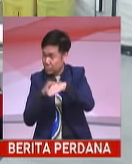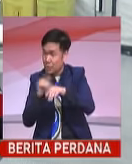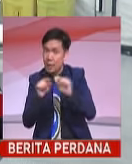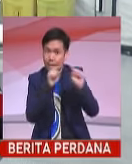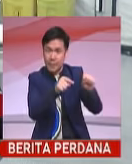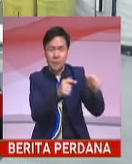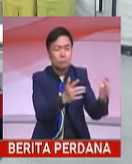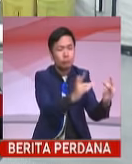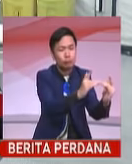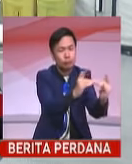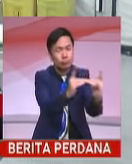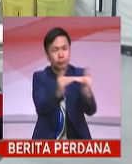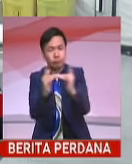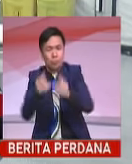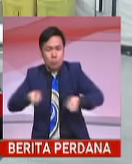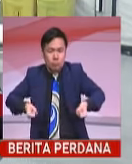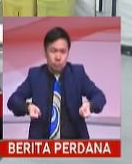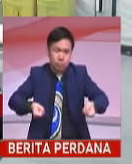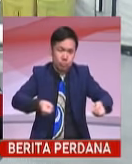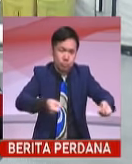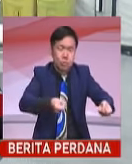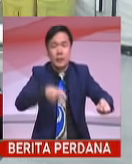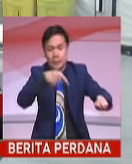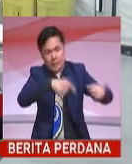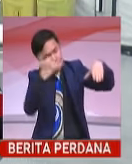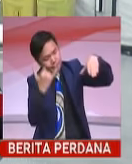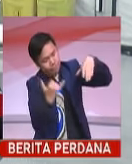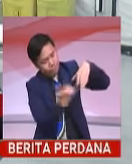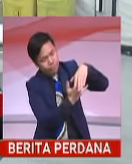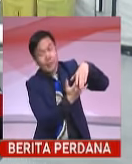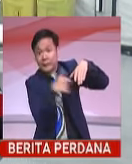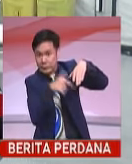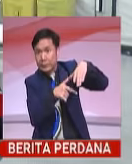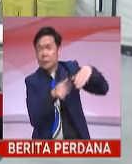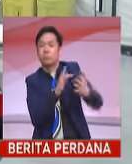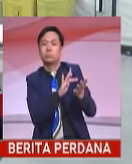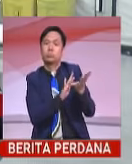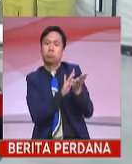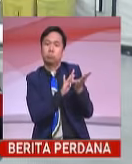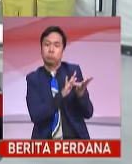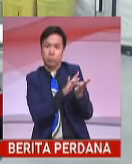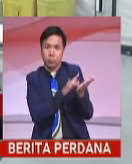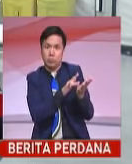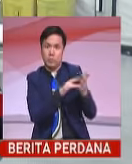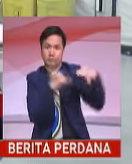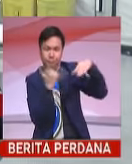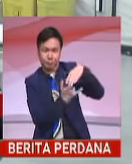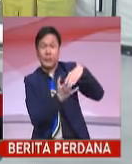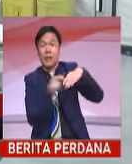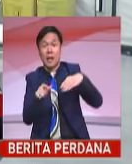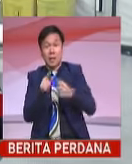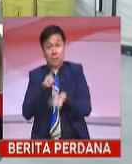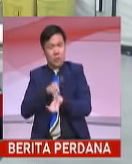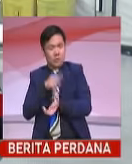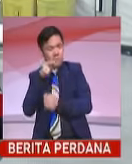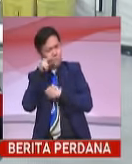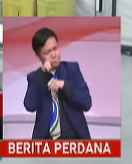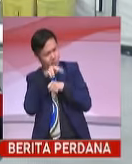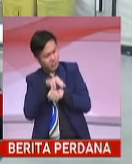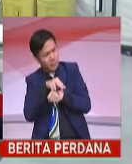untuk pergi ambil diorang di hall. Kemudian kita akan rawat di sinilah dan kita akan bagi rawatan. Doktor akan melihat